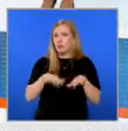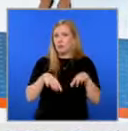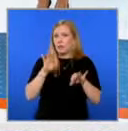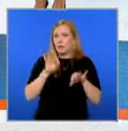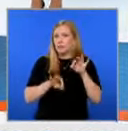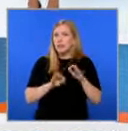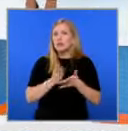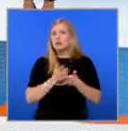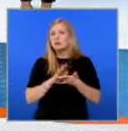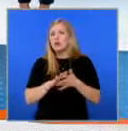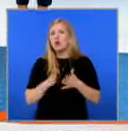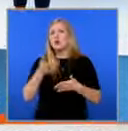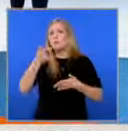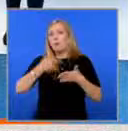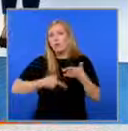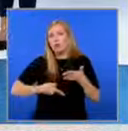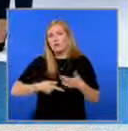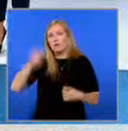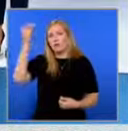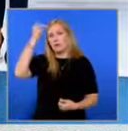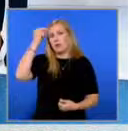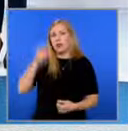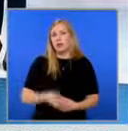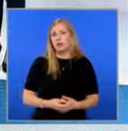споделя от близо половината от